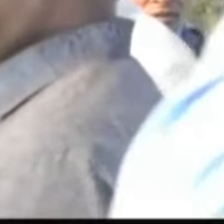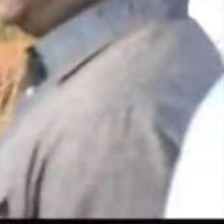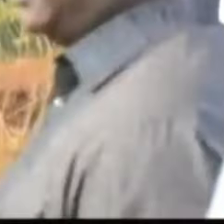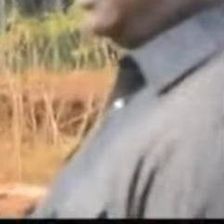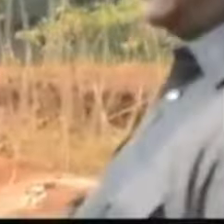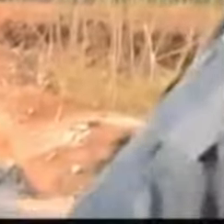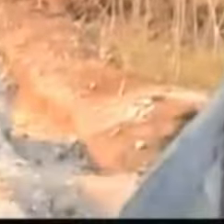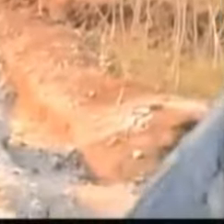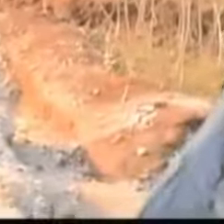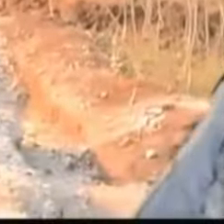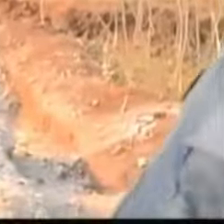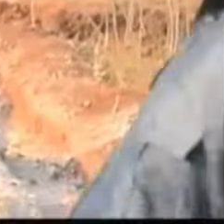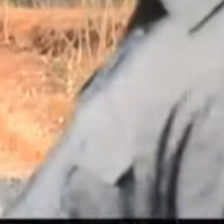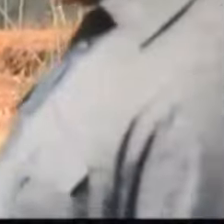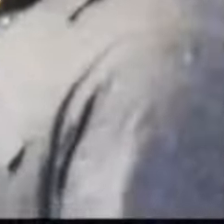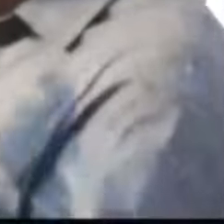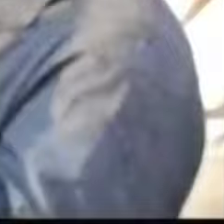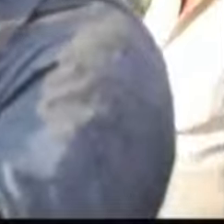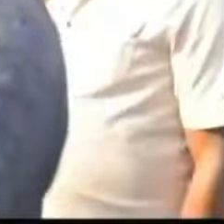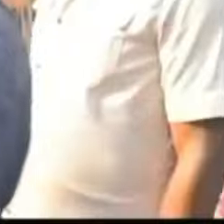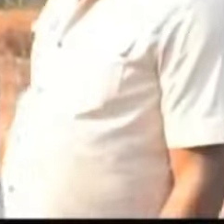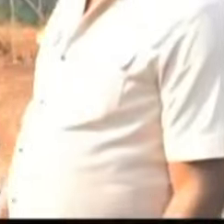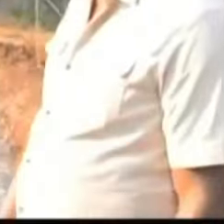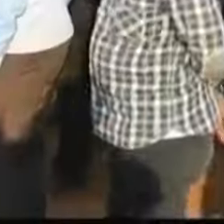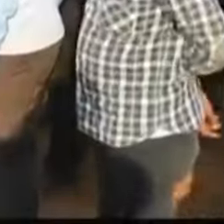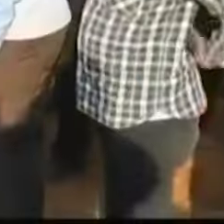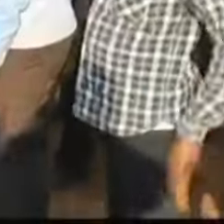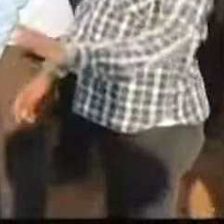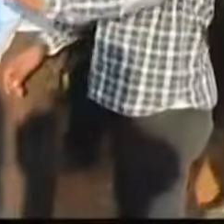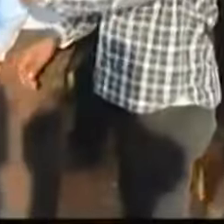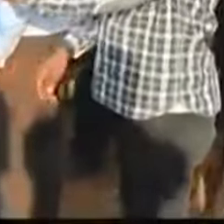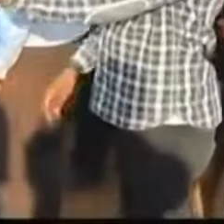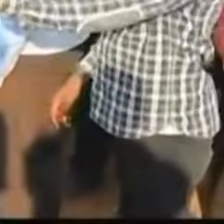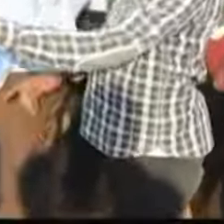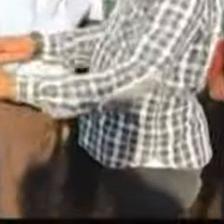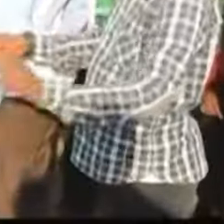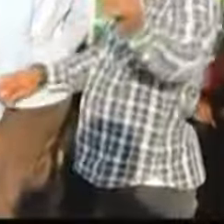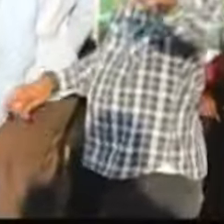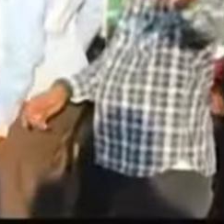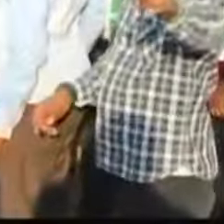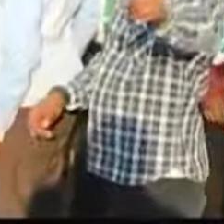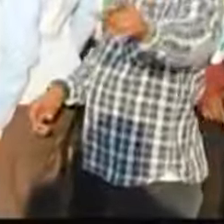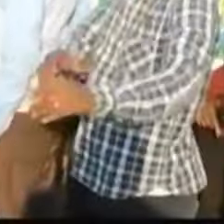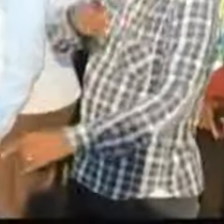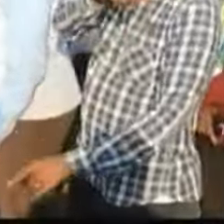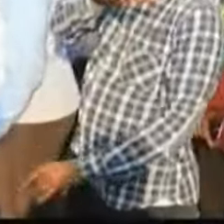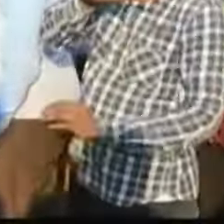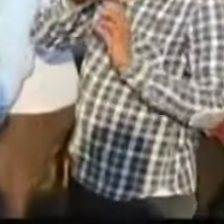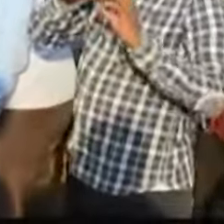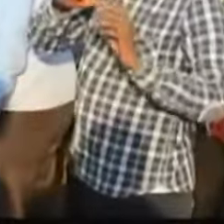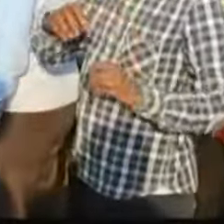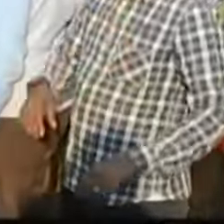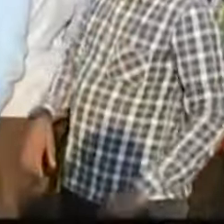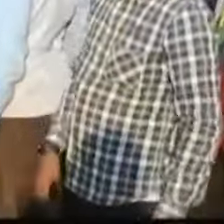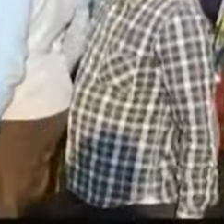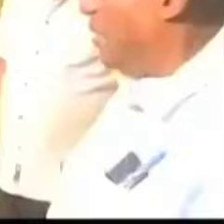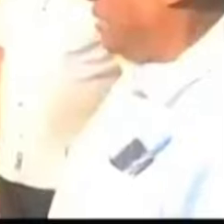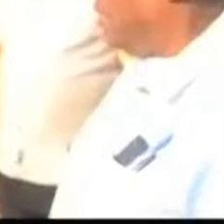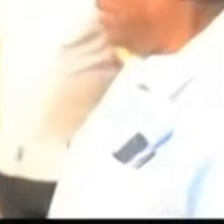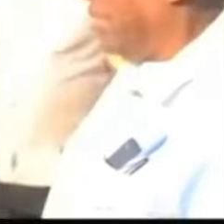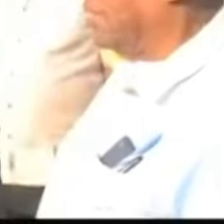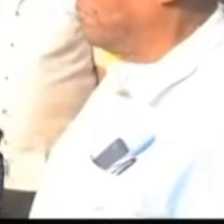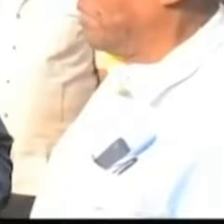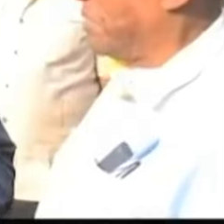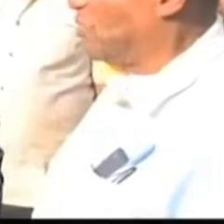autorités provinciales et nationales en faveur de ces Congolais. Sa présence aux côtés de sa base n'est ni opportuniste ni